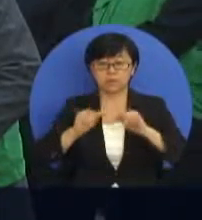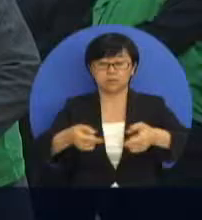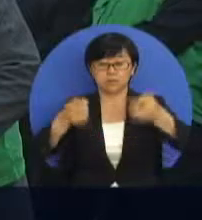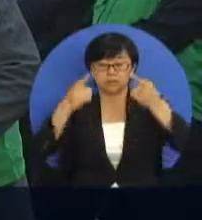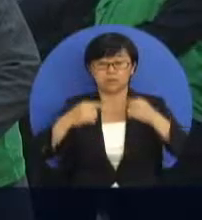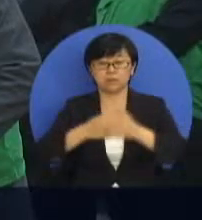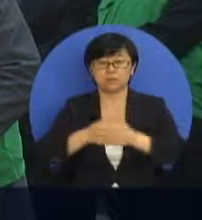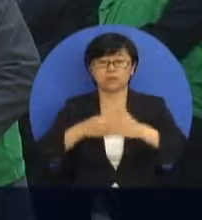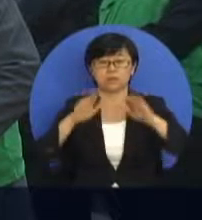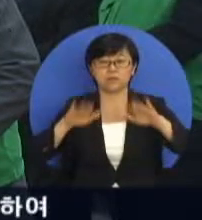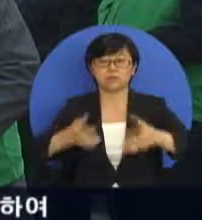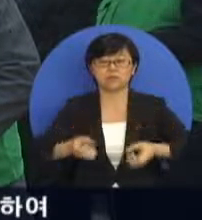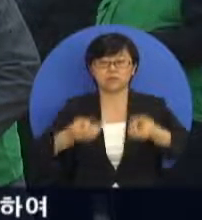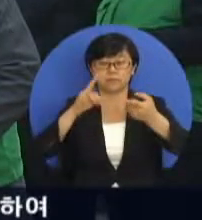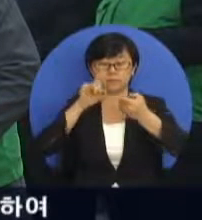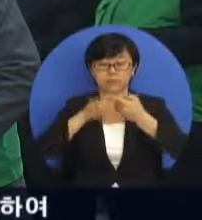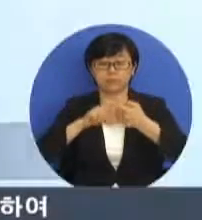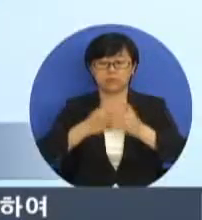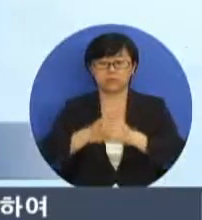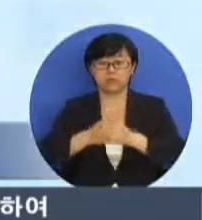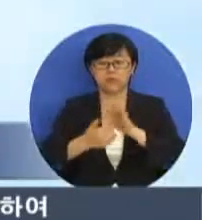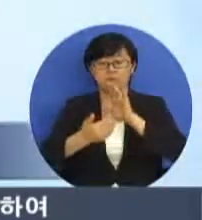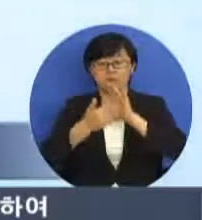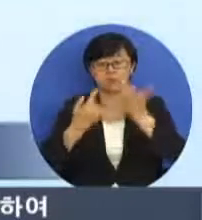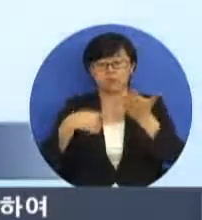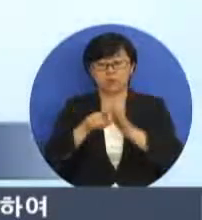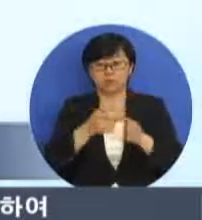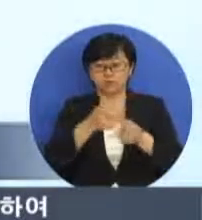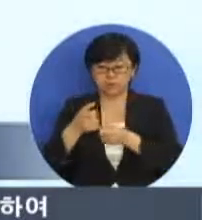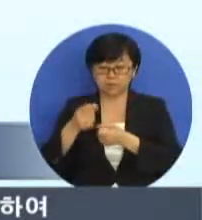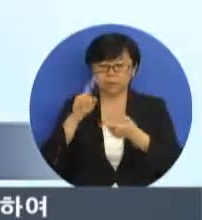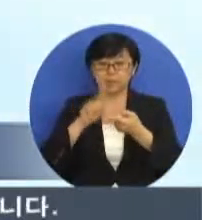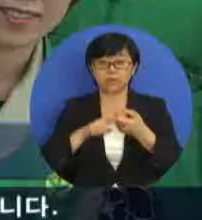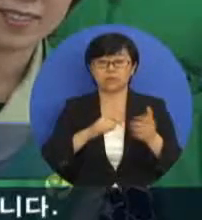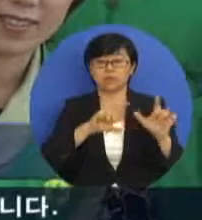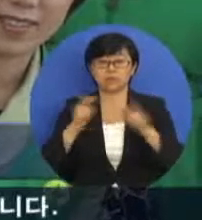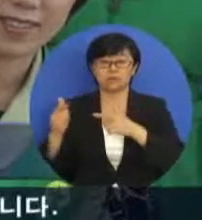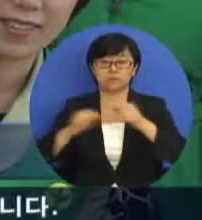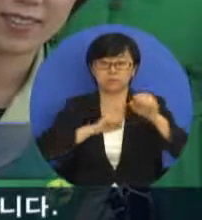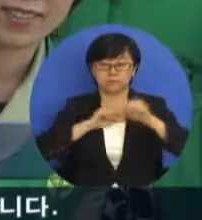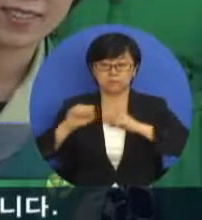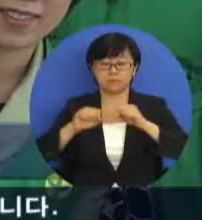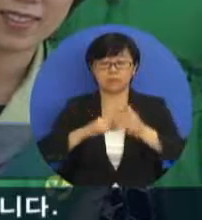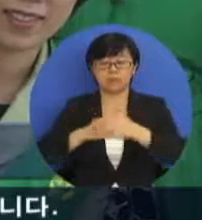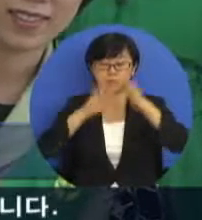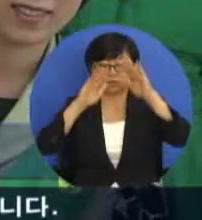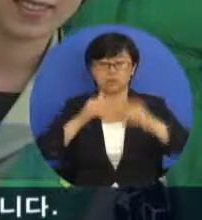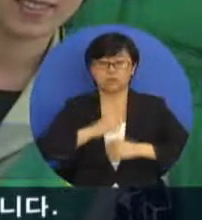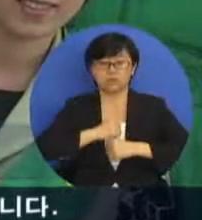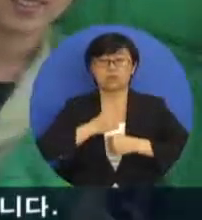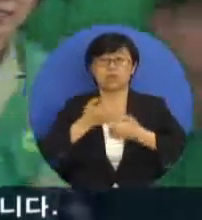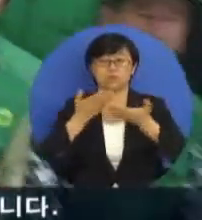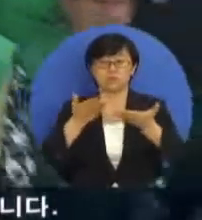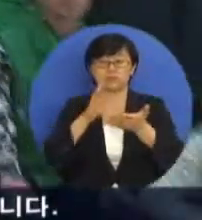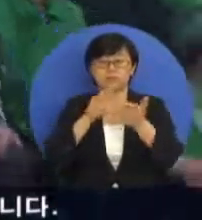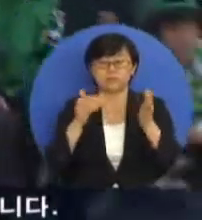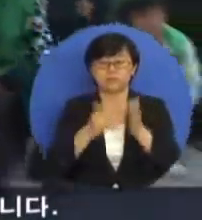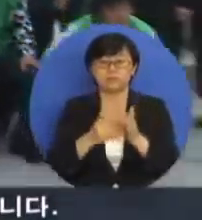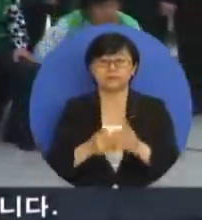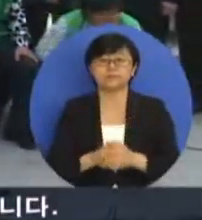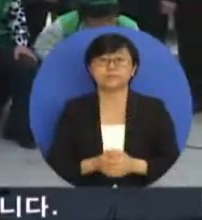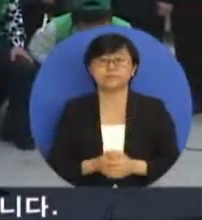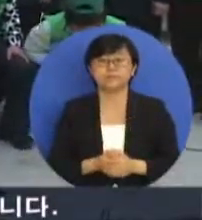명이 참석한 가운데 진행된 이날 행사에는 방역소독기 시연회를 비롯해 방역활동 중에 각종 유의사항이